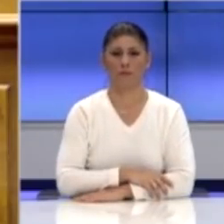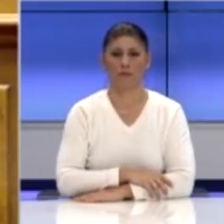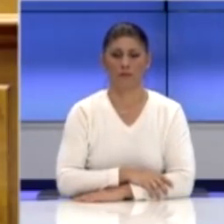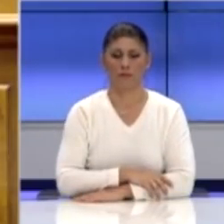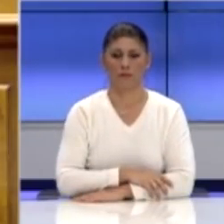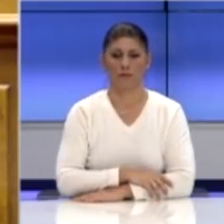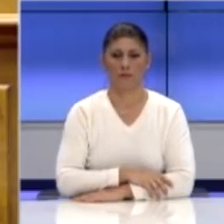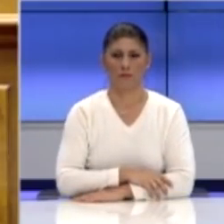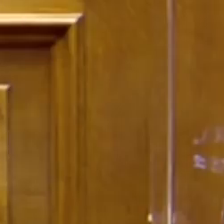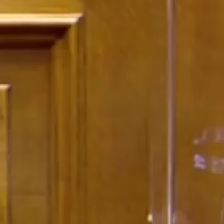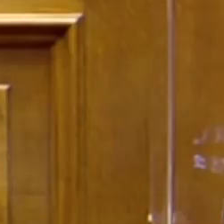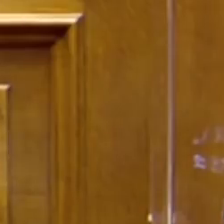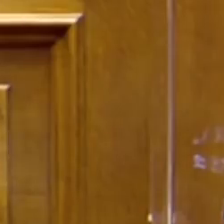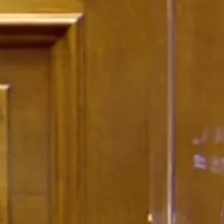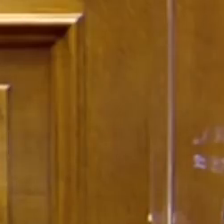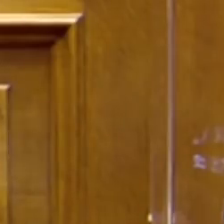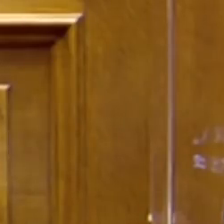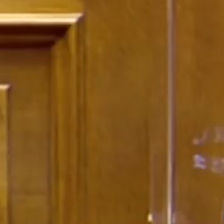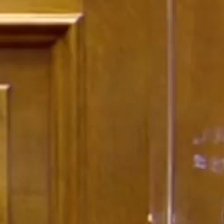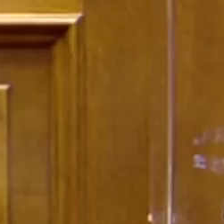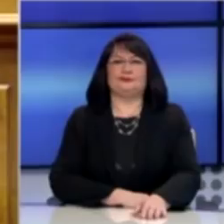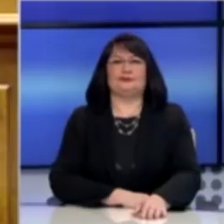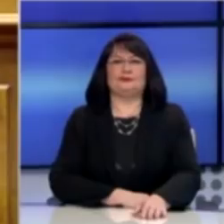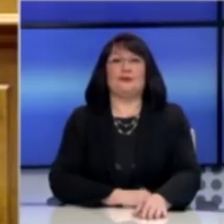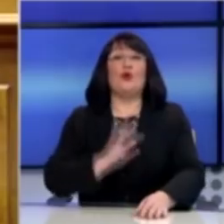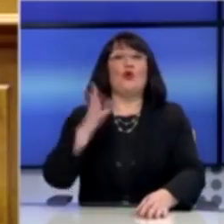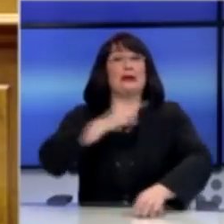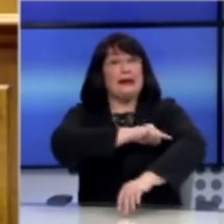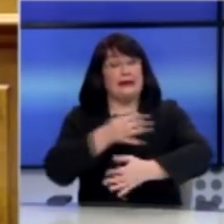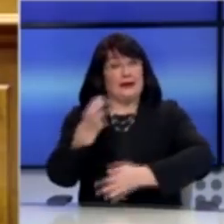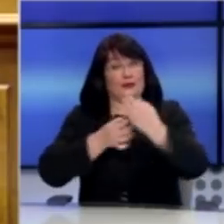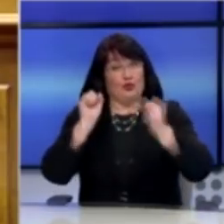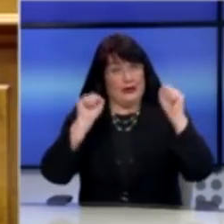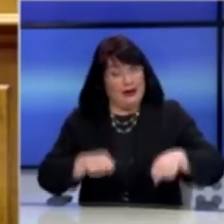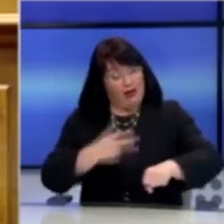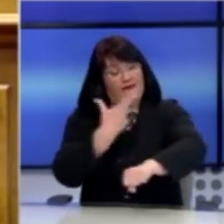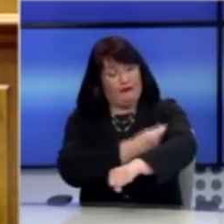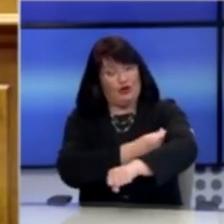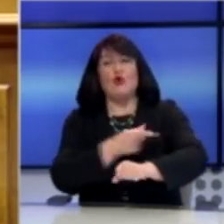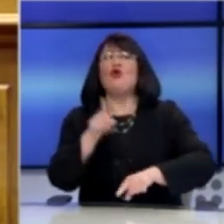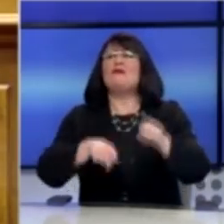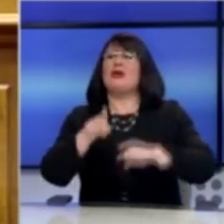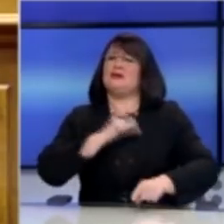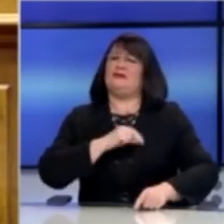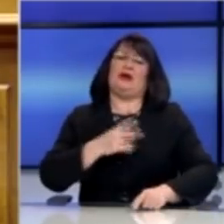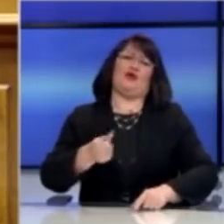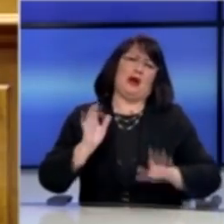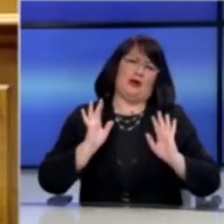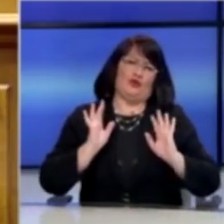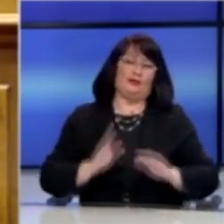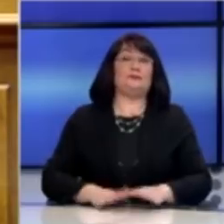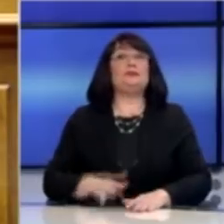διάφορα συμφέροντα που θεό τους έχουν μόνο το κέρδος. Υπάρχουν όμως, ωστόσο,